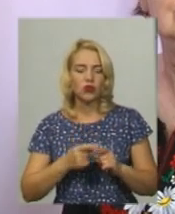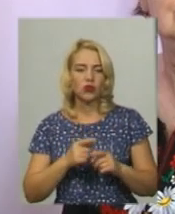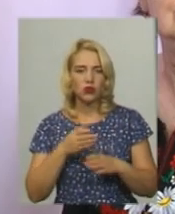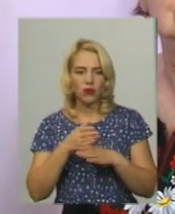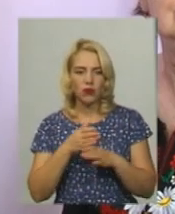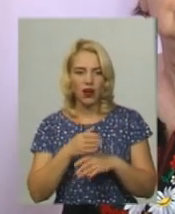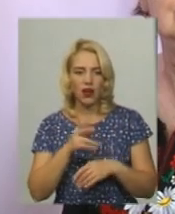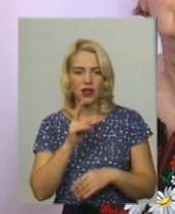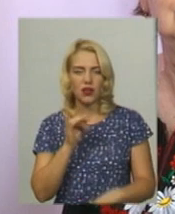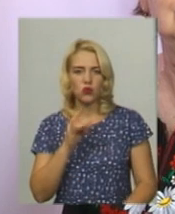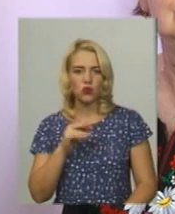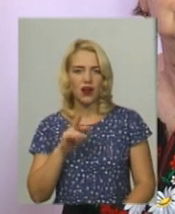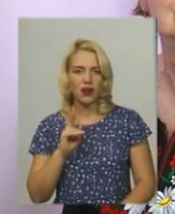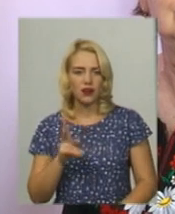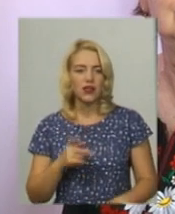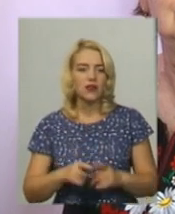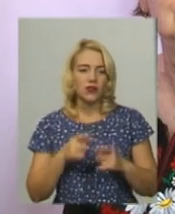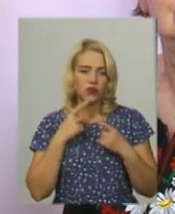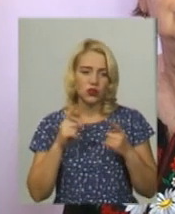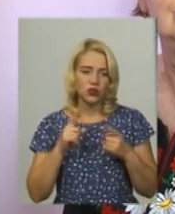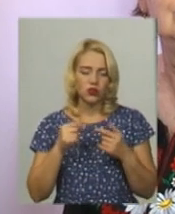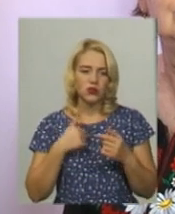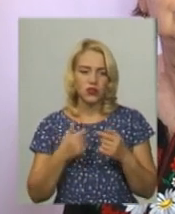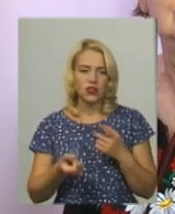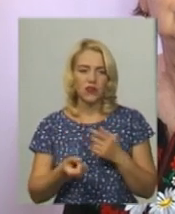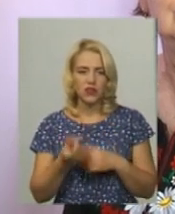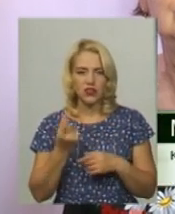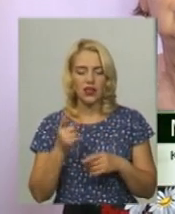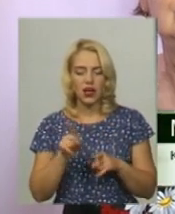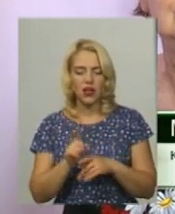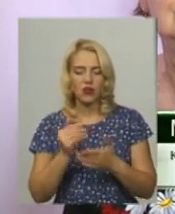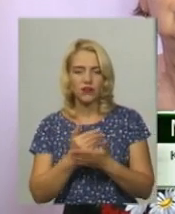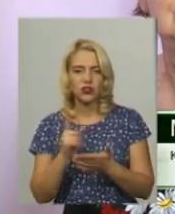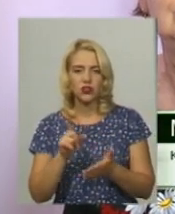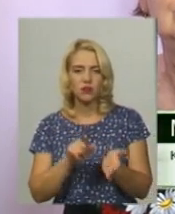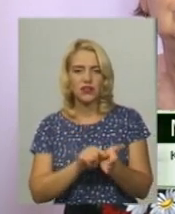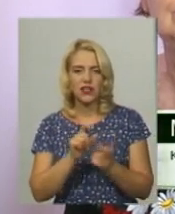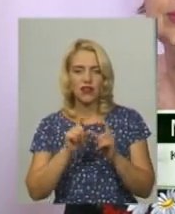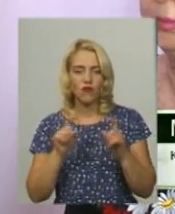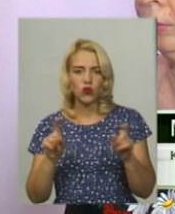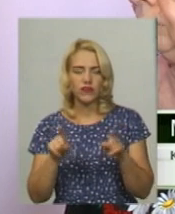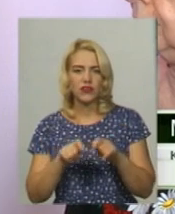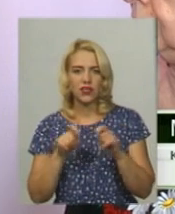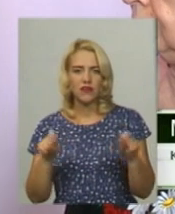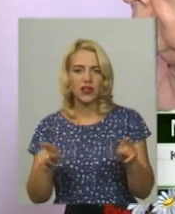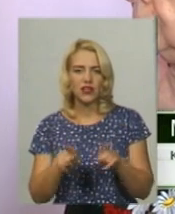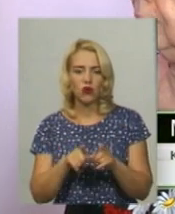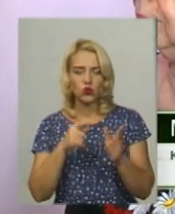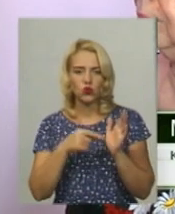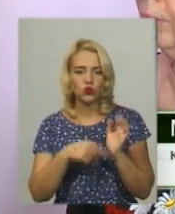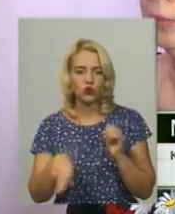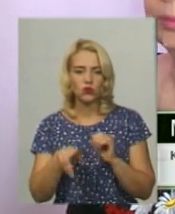Куриляк. Вияснили, що з'явилася така новинка, що пенсійний фонд відкриває також доступ